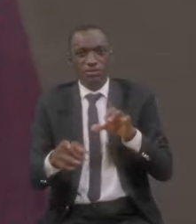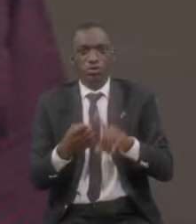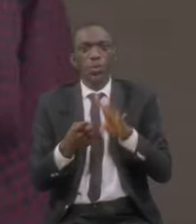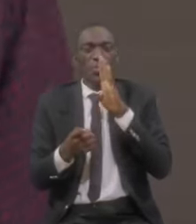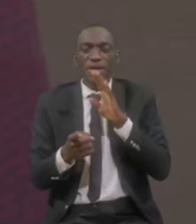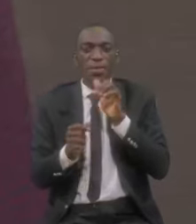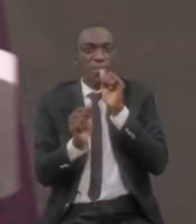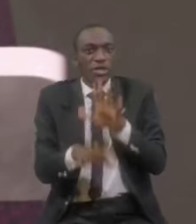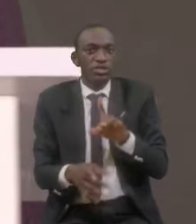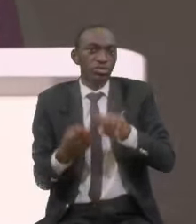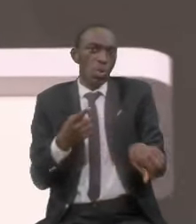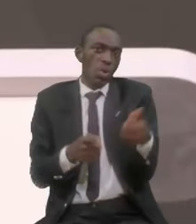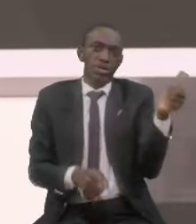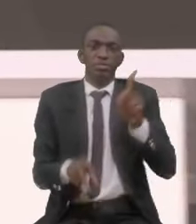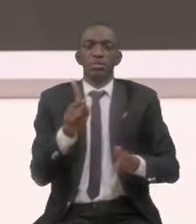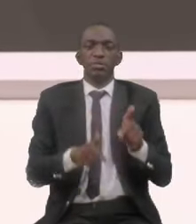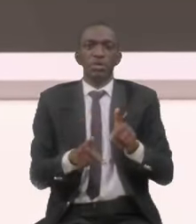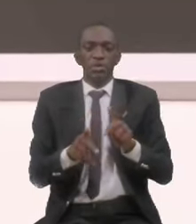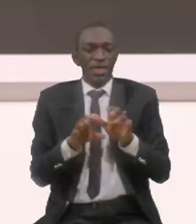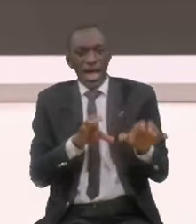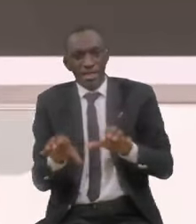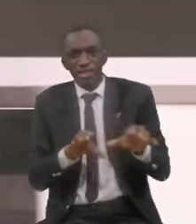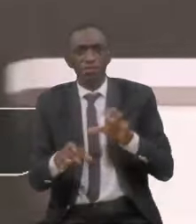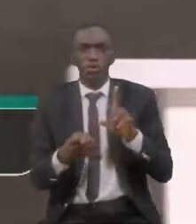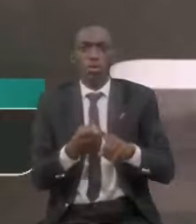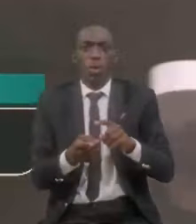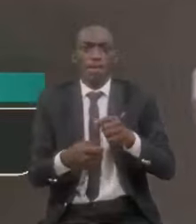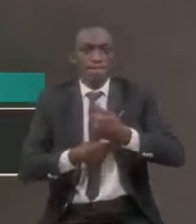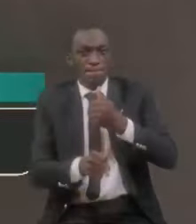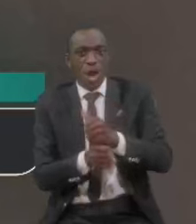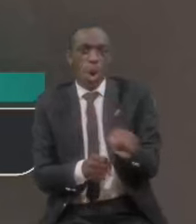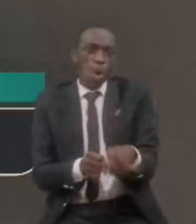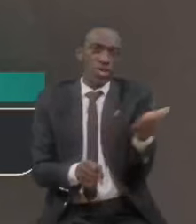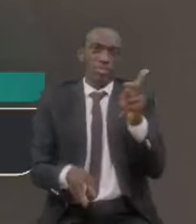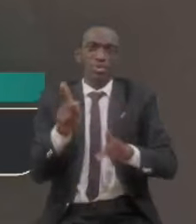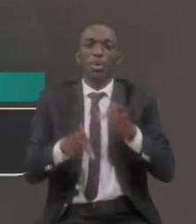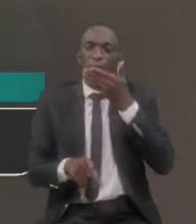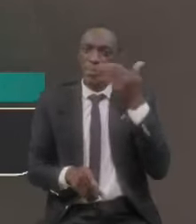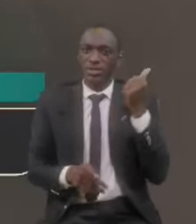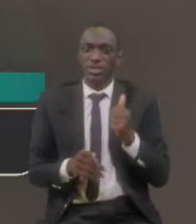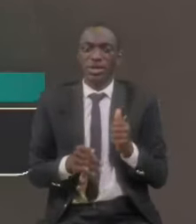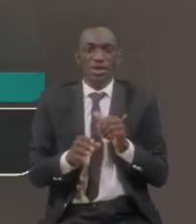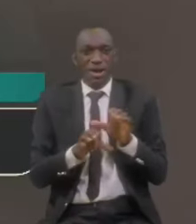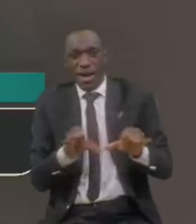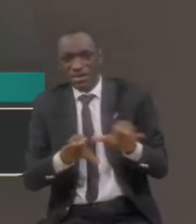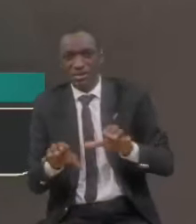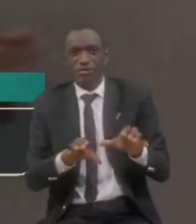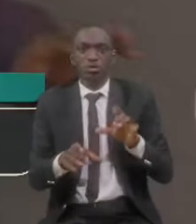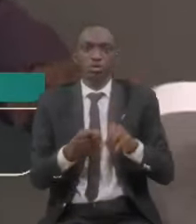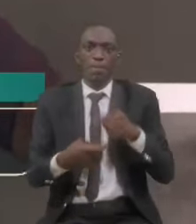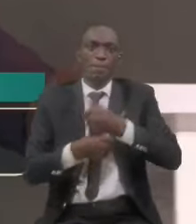aux autres. Actifs pour rendre les autres meilleurs. Actifs pour amener les autres à être